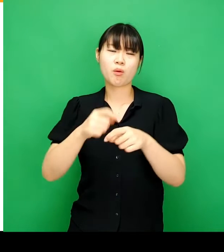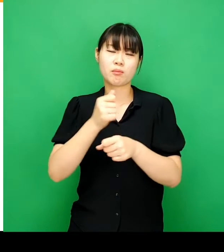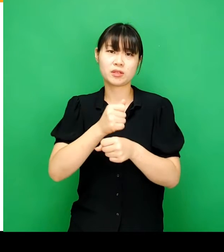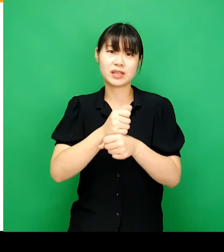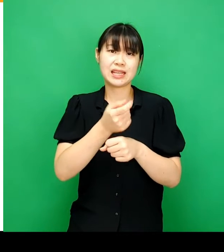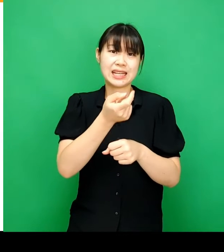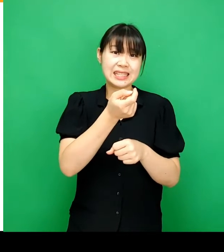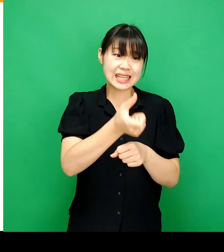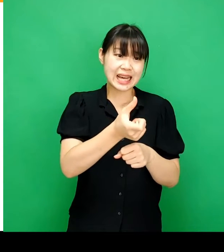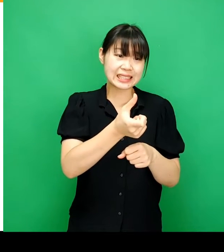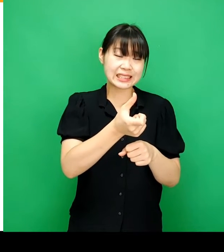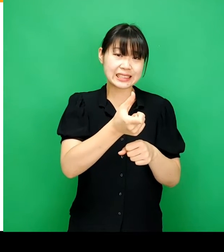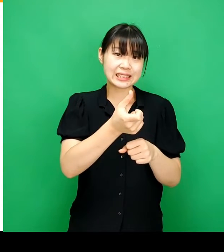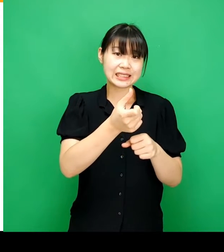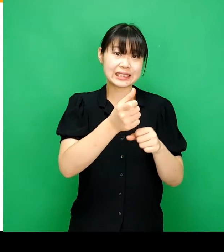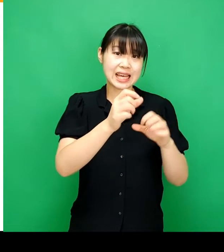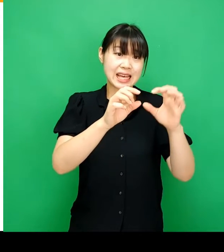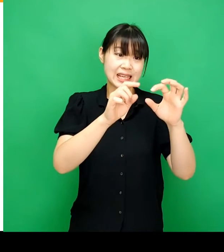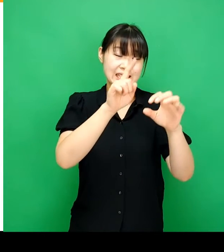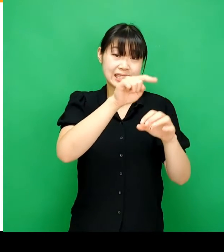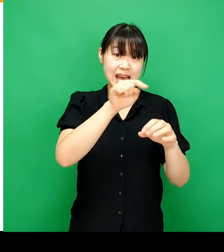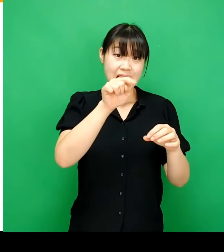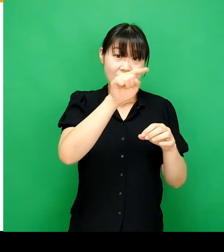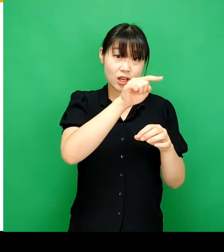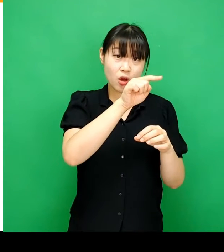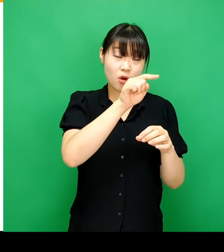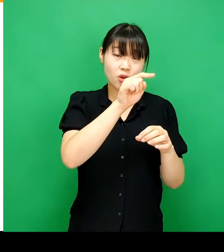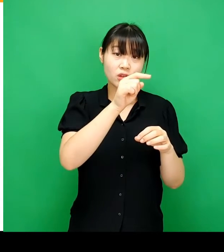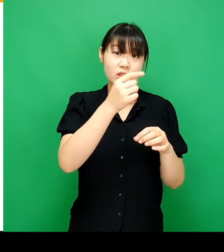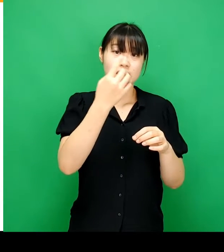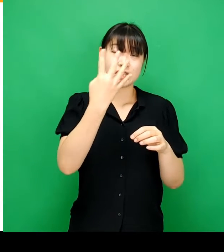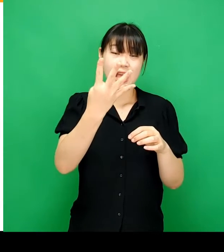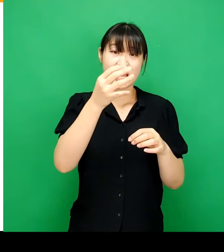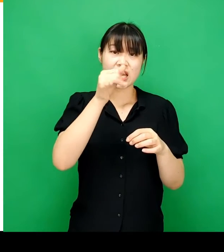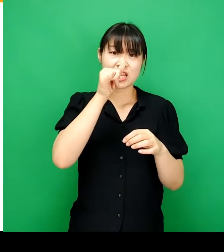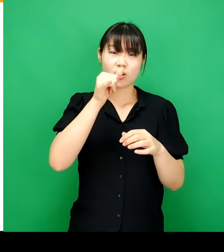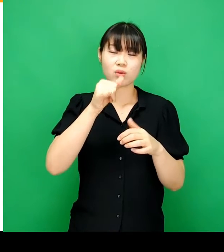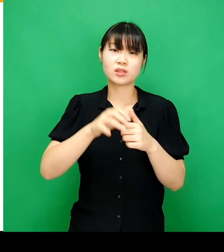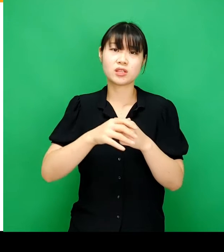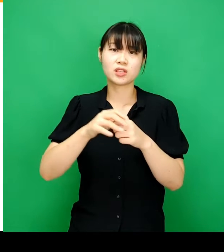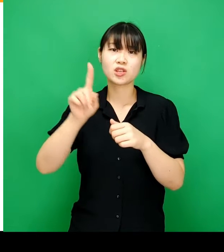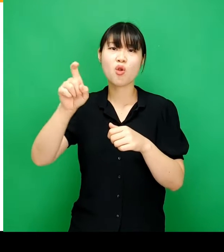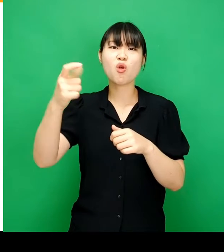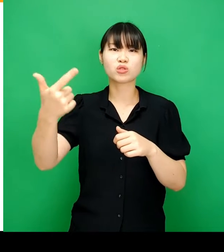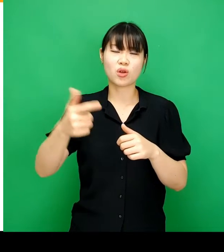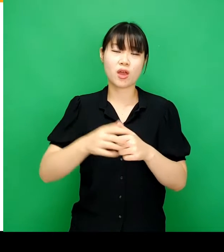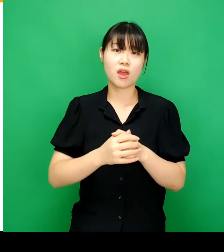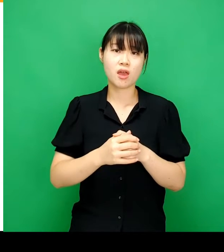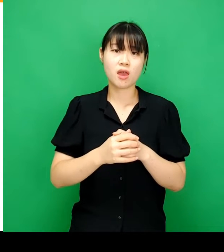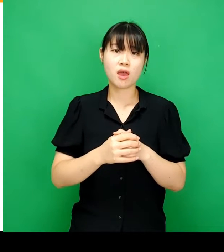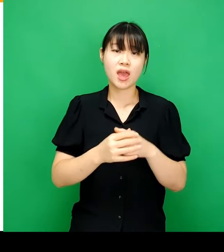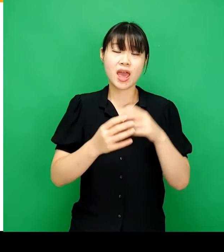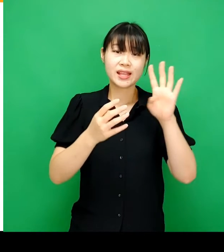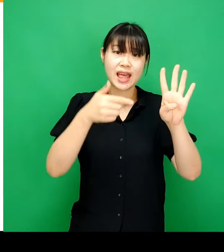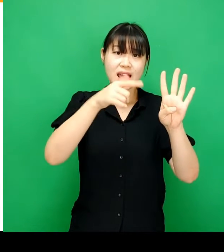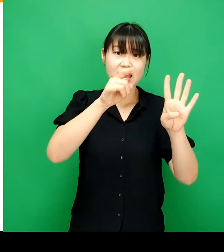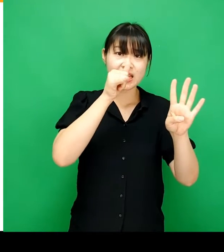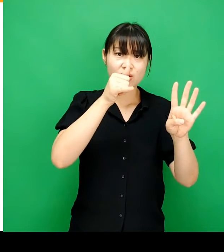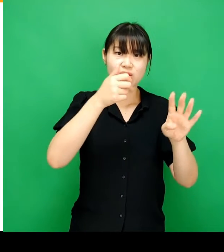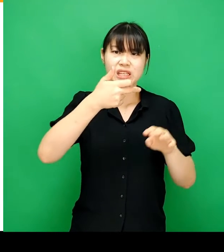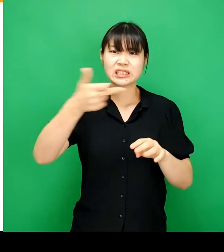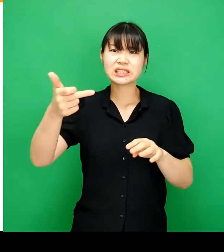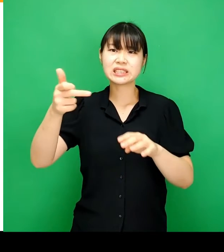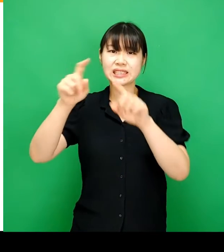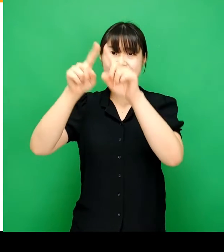만들어집니다. 작은 사각형이 16개 들어있는 큰 사각형인 거죠. 작은 사각형이 4개 들어있는